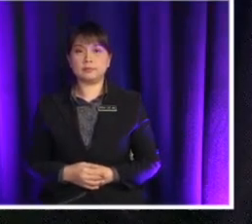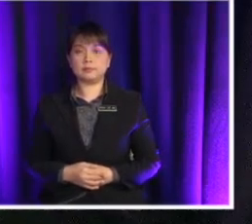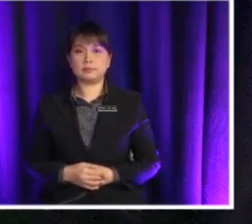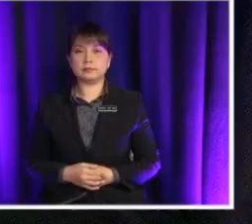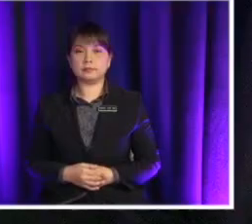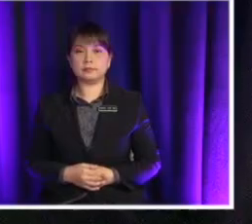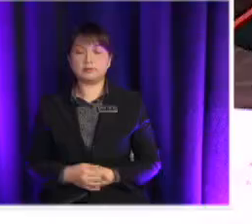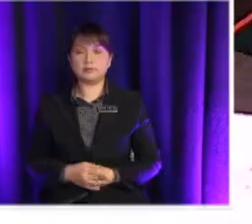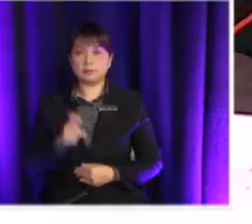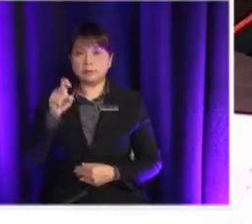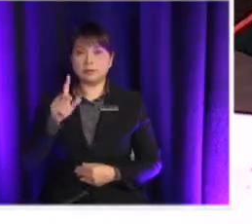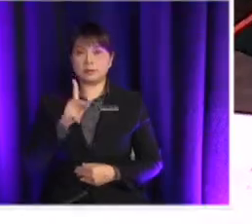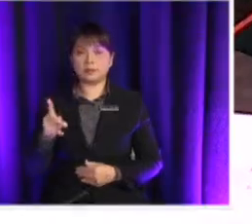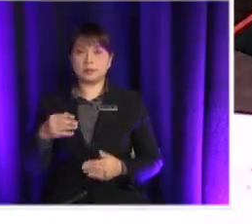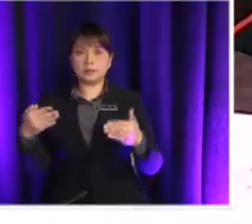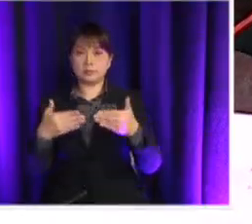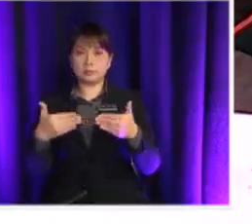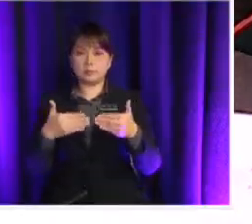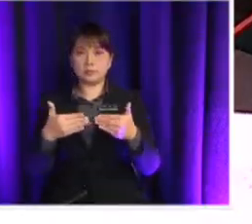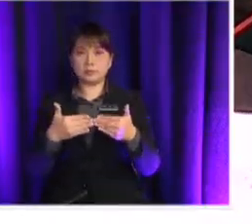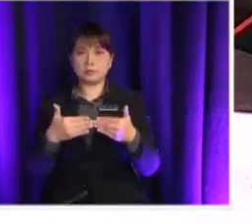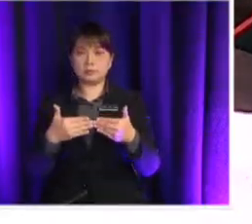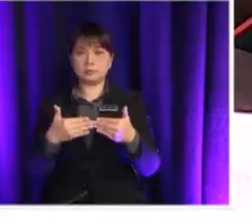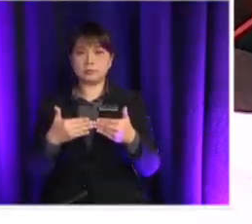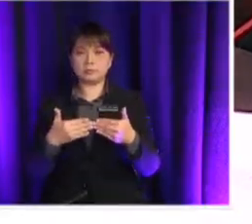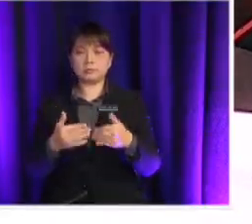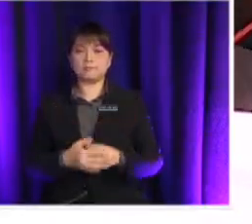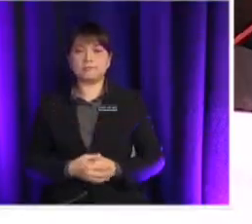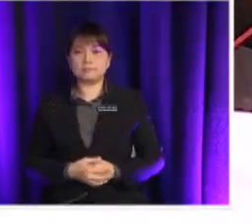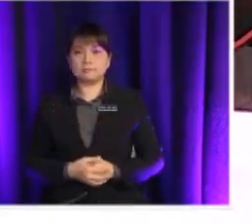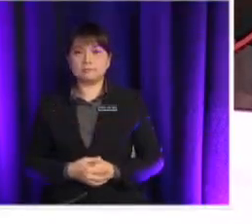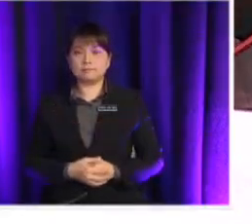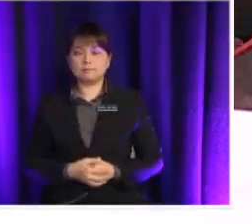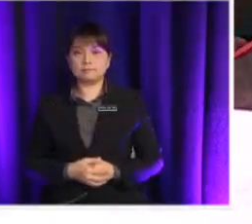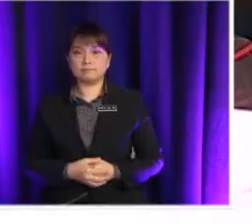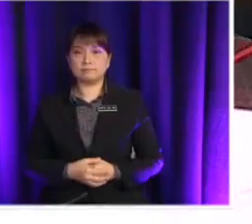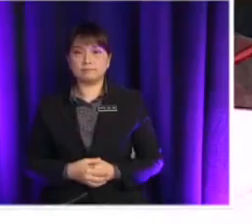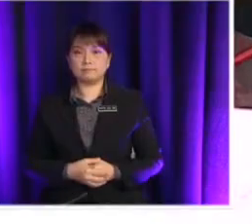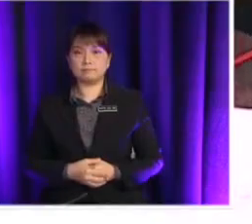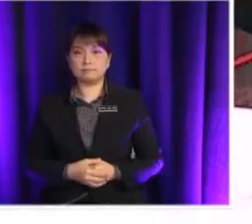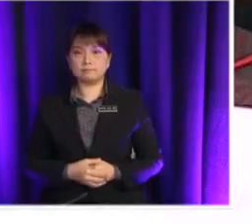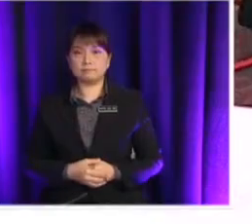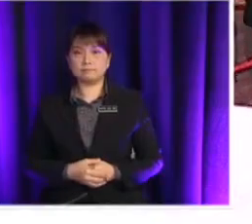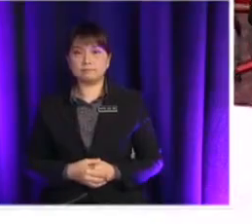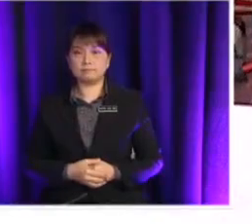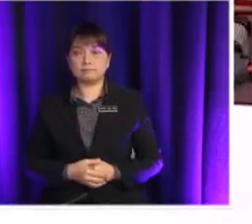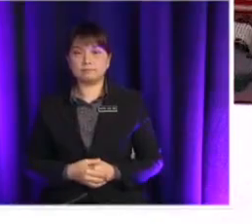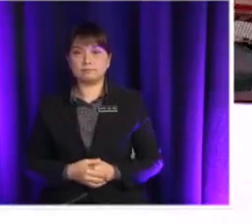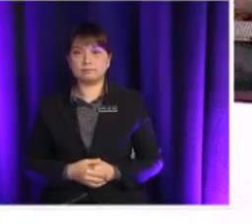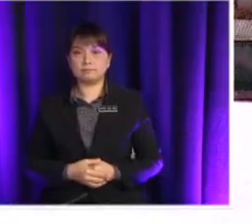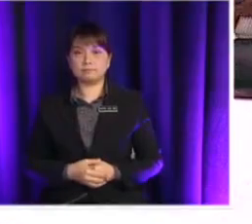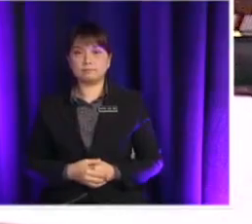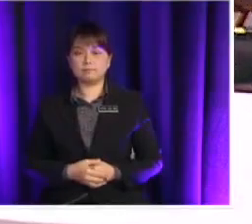pastikan sambungan dia. Kata contoh sini tadi, ini ada supply yang kita masuk, bateri 9 volt tadi. Okey, ini tadi adalah